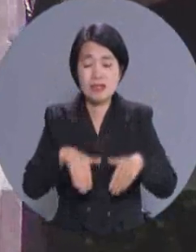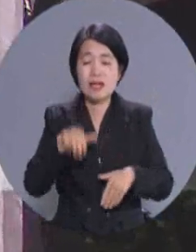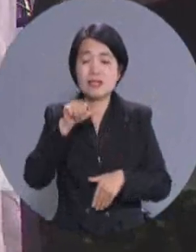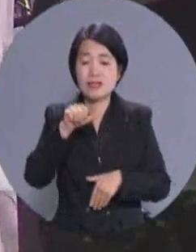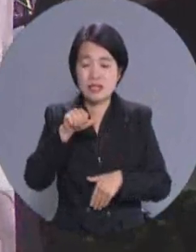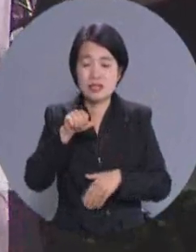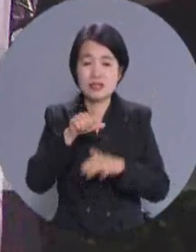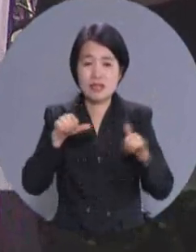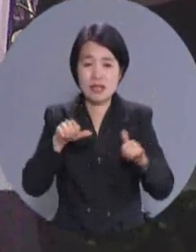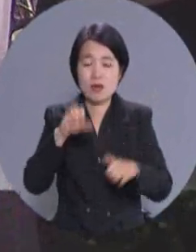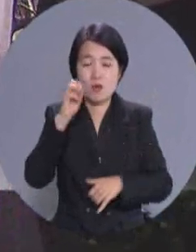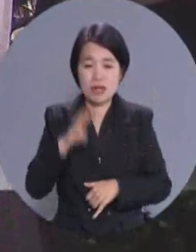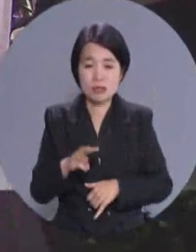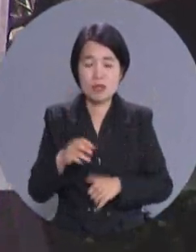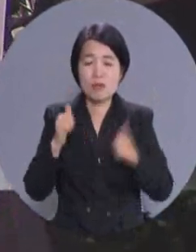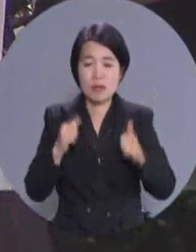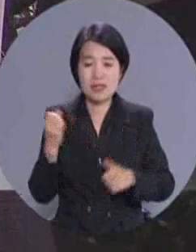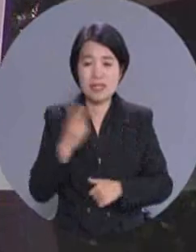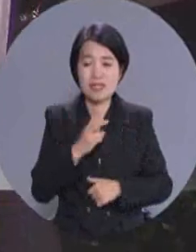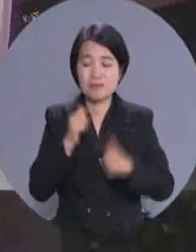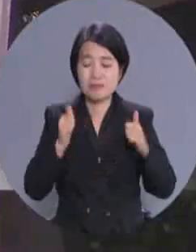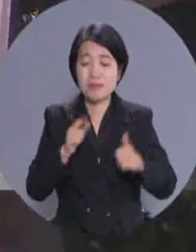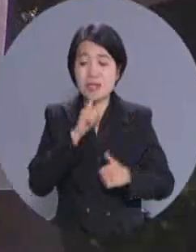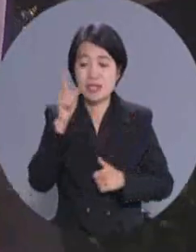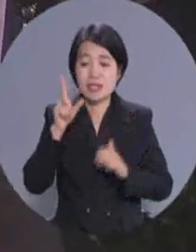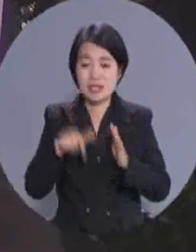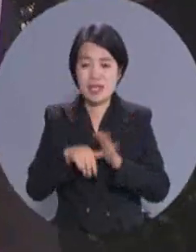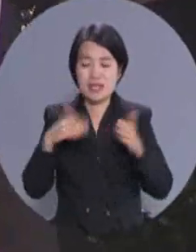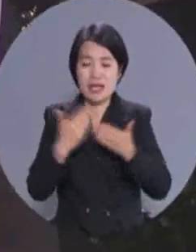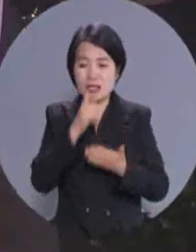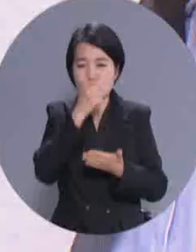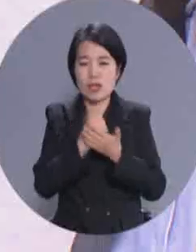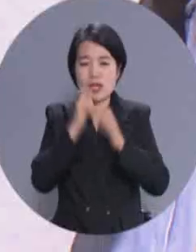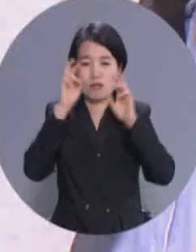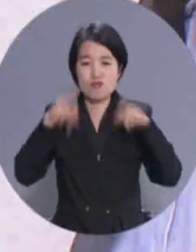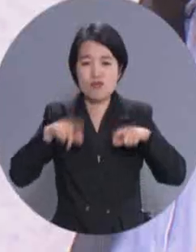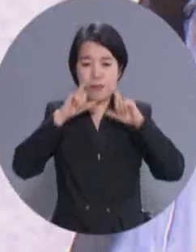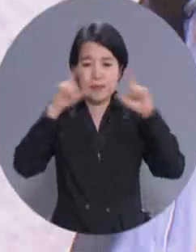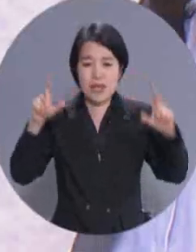5명은 광주고법 재심 재판에서 모두 무죄를 선고받았습니다.